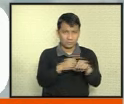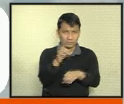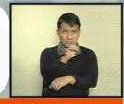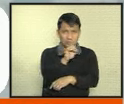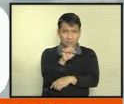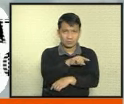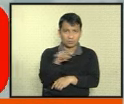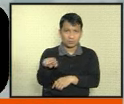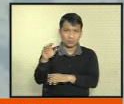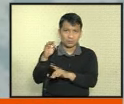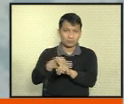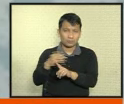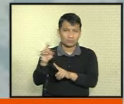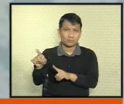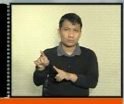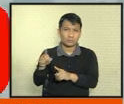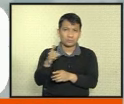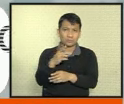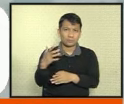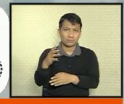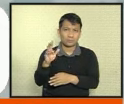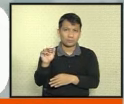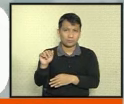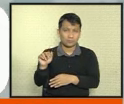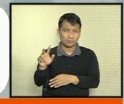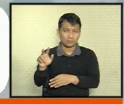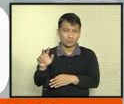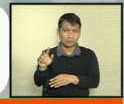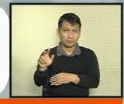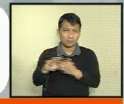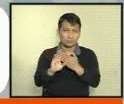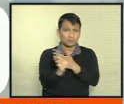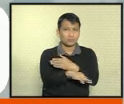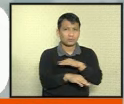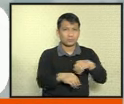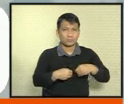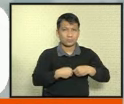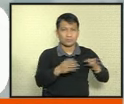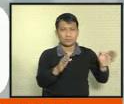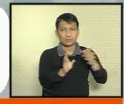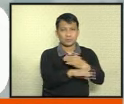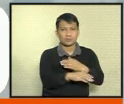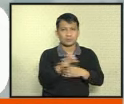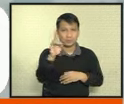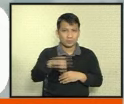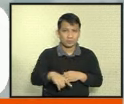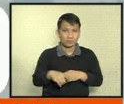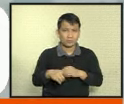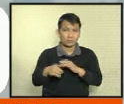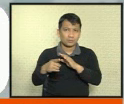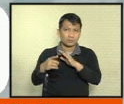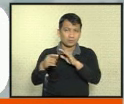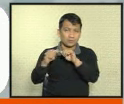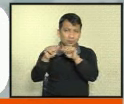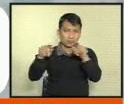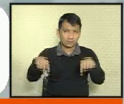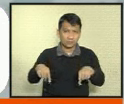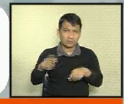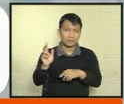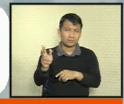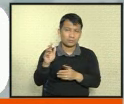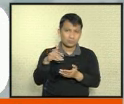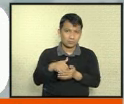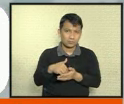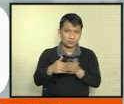hanggang February 1 is 113 lang. With is na ibalik po ng lahat sa kanya yan. Yung pinang-down doon sa apartment niya na 30,000.